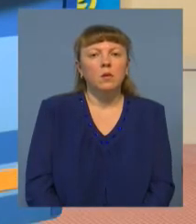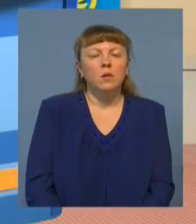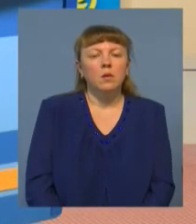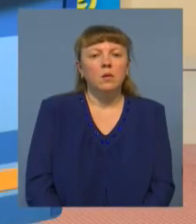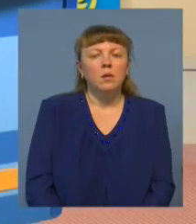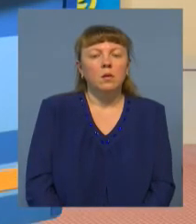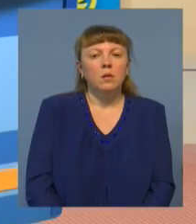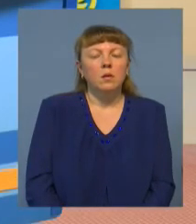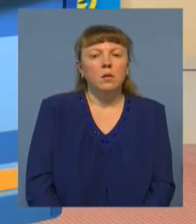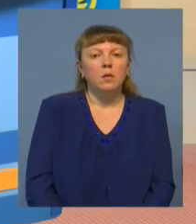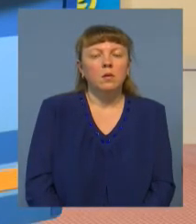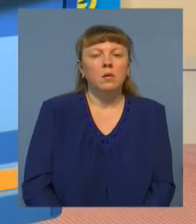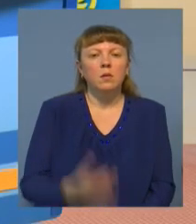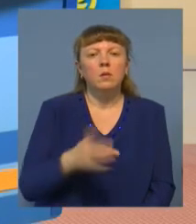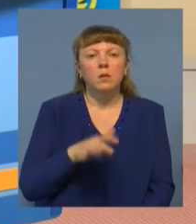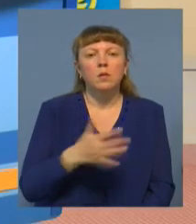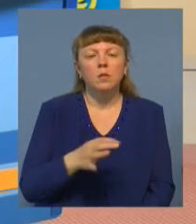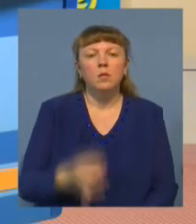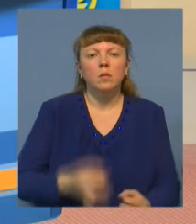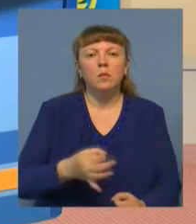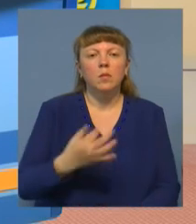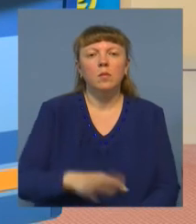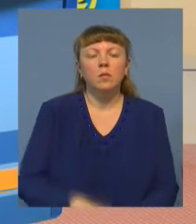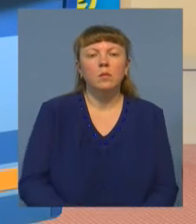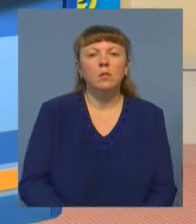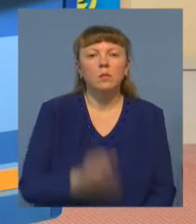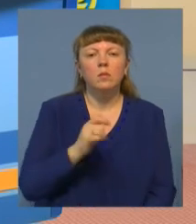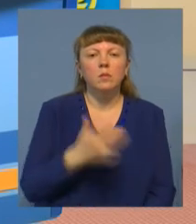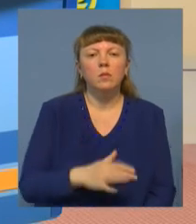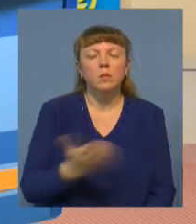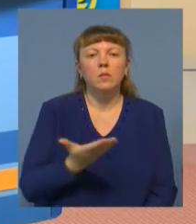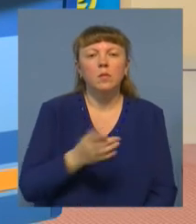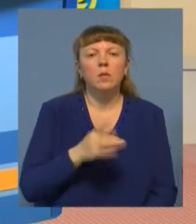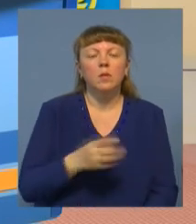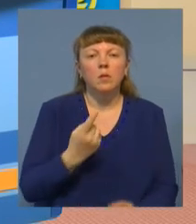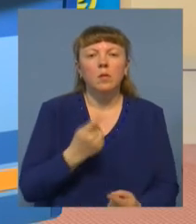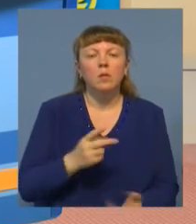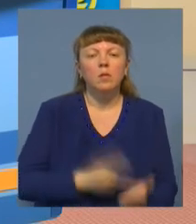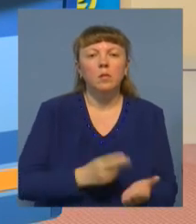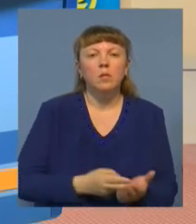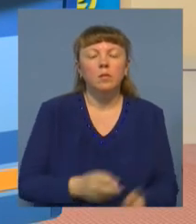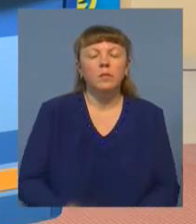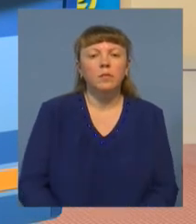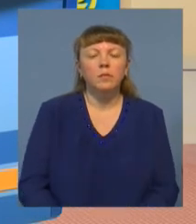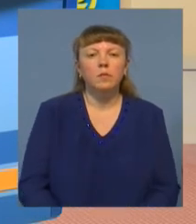особенности подготовки дела к судебному разбирательству и каковы особенности доказывания? Очень